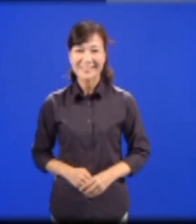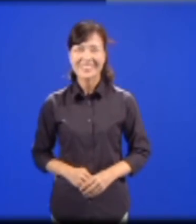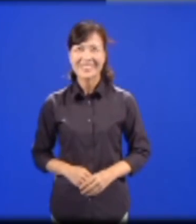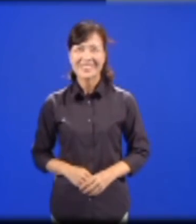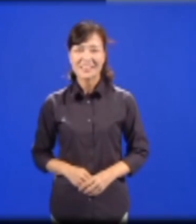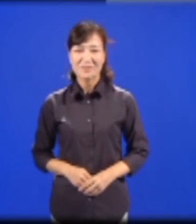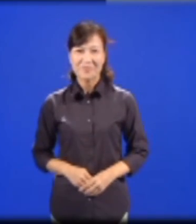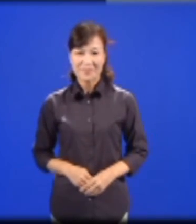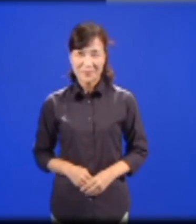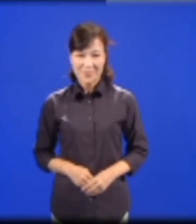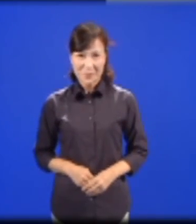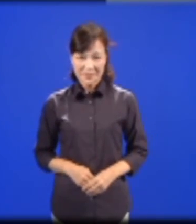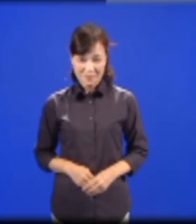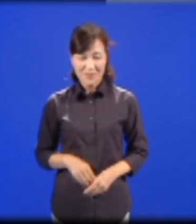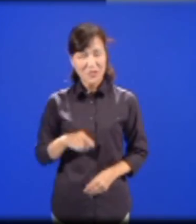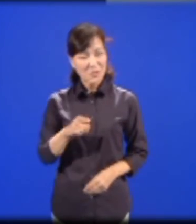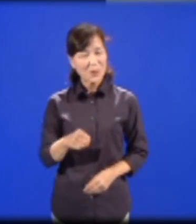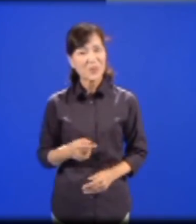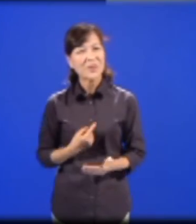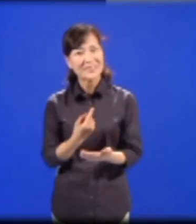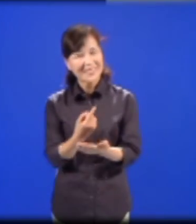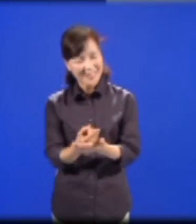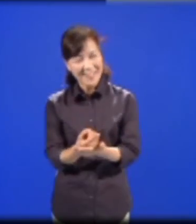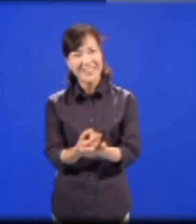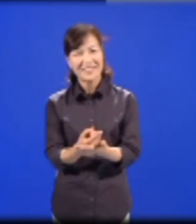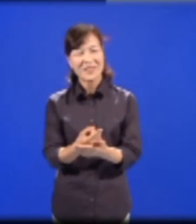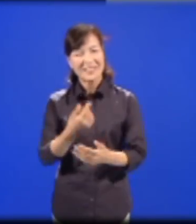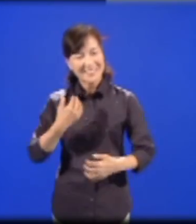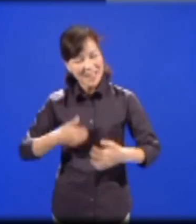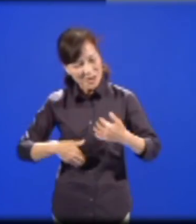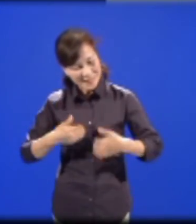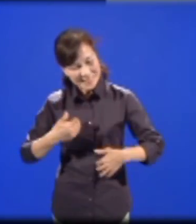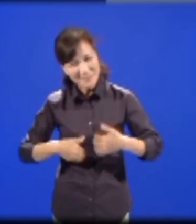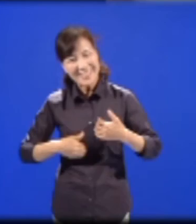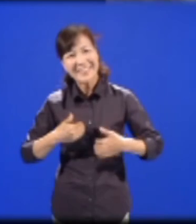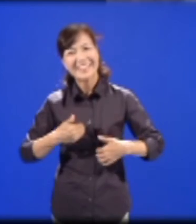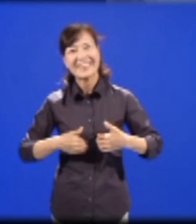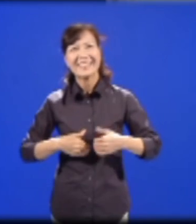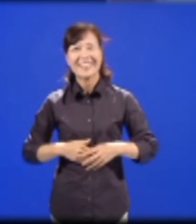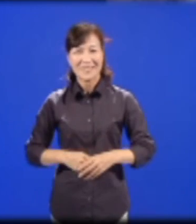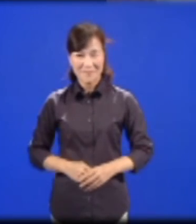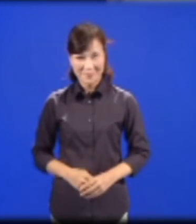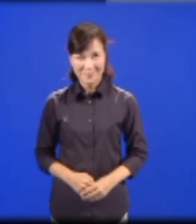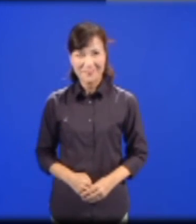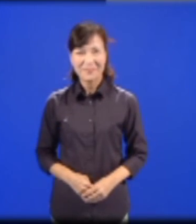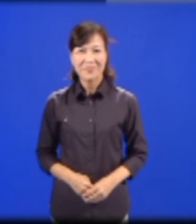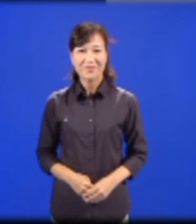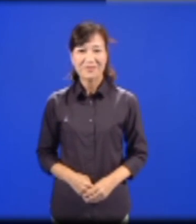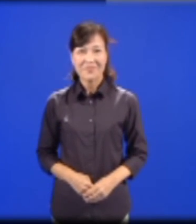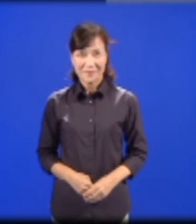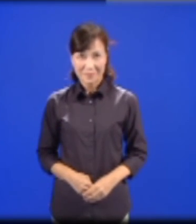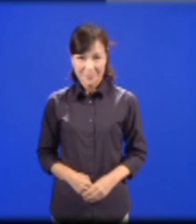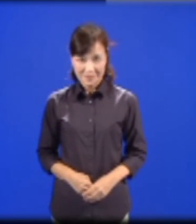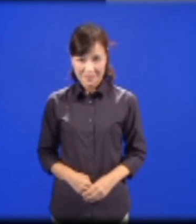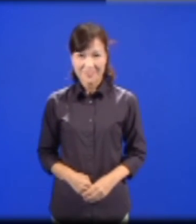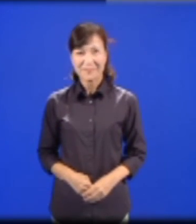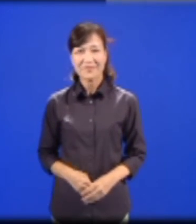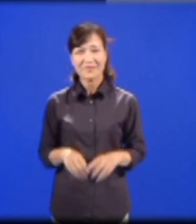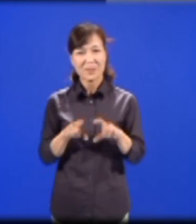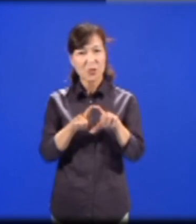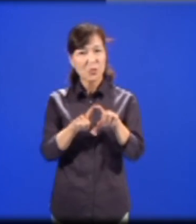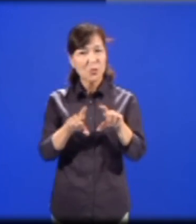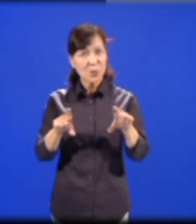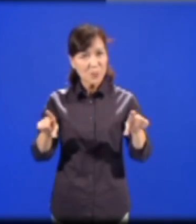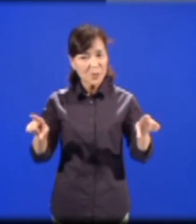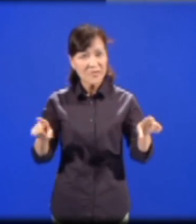てるんですけど、 はい、ここへ起こしてもらうのはね、やっぱり楽しみの一つですね、はい、 皆さんのね、